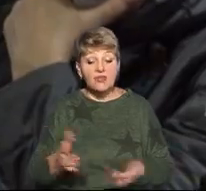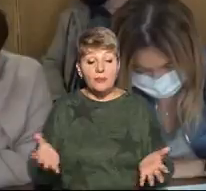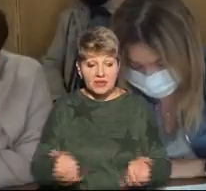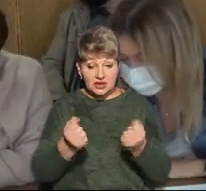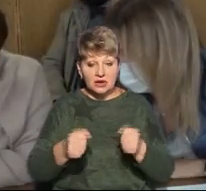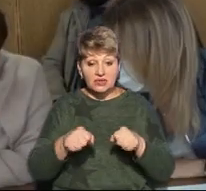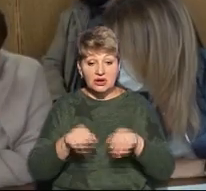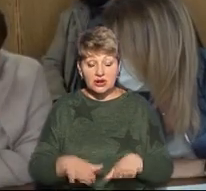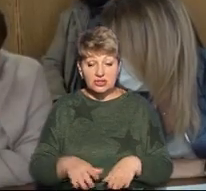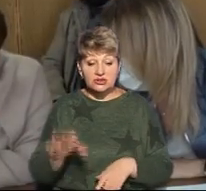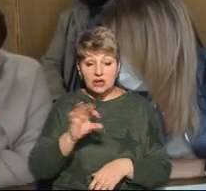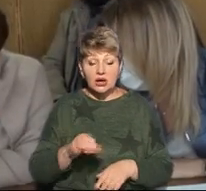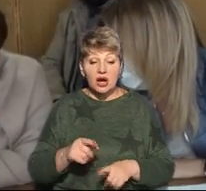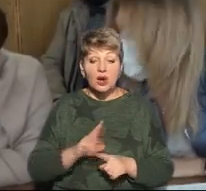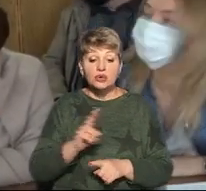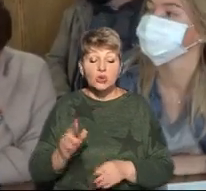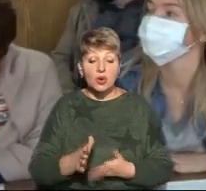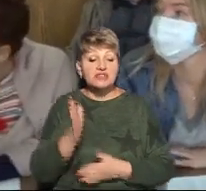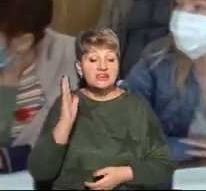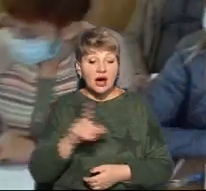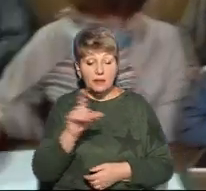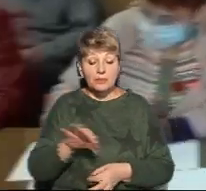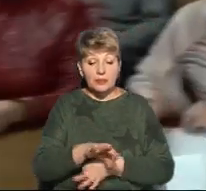грошей. Голосуємо за даний проект рішення. Хто за?